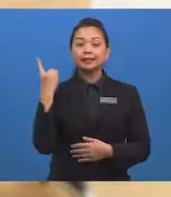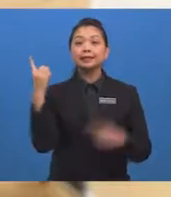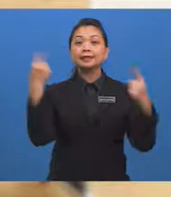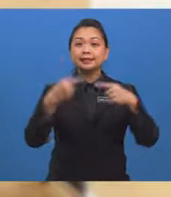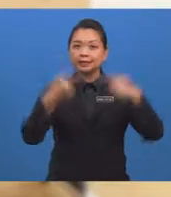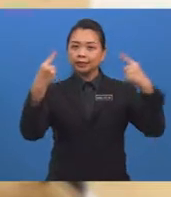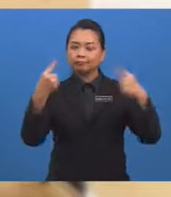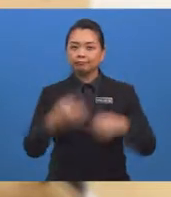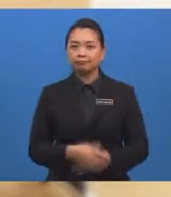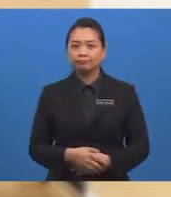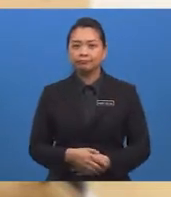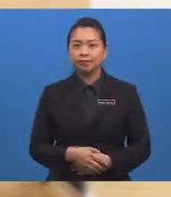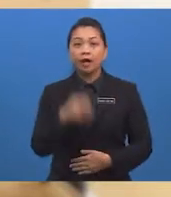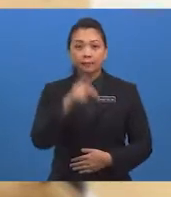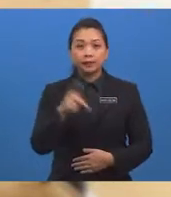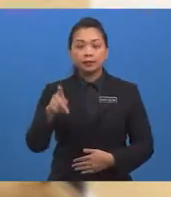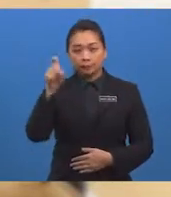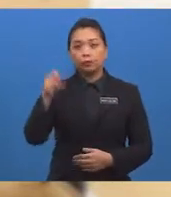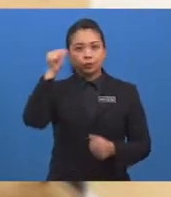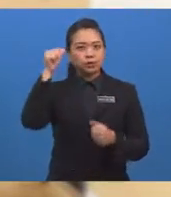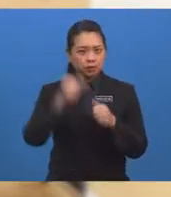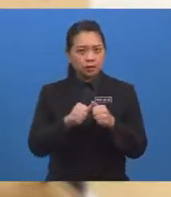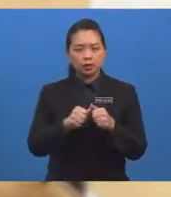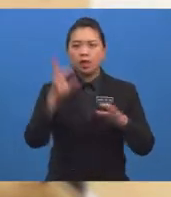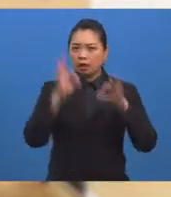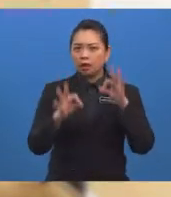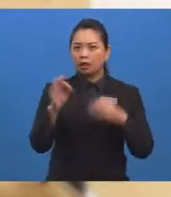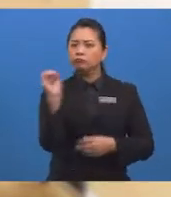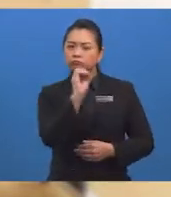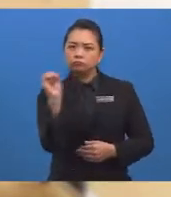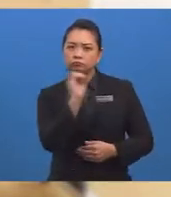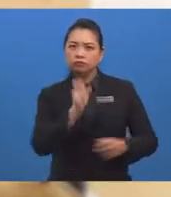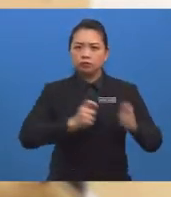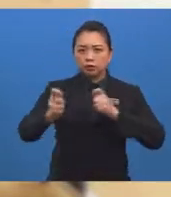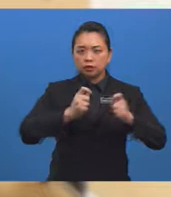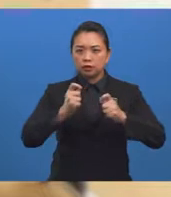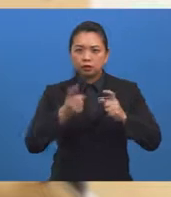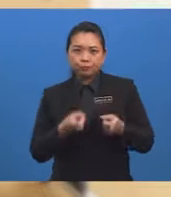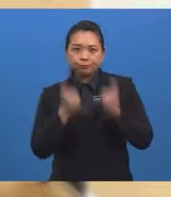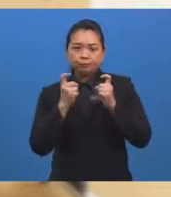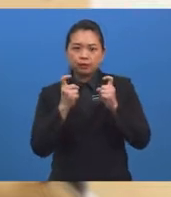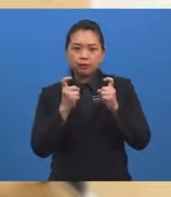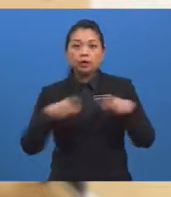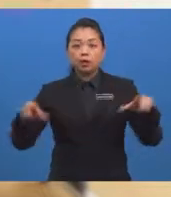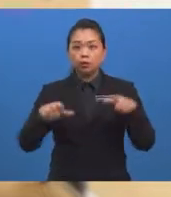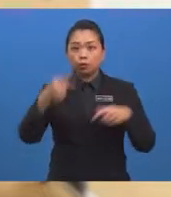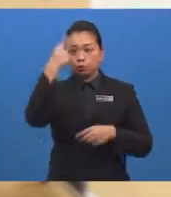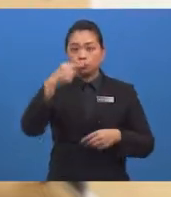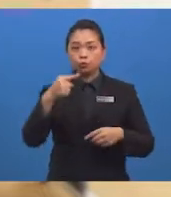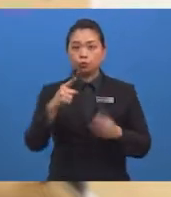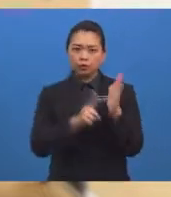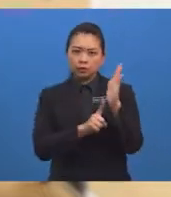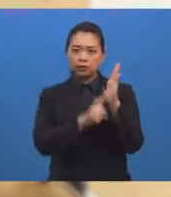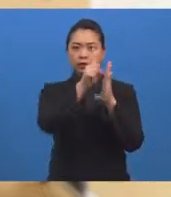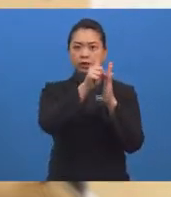sini, pelajar perlu ingat, sekiranya tiada tindakan segera dilakukan dalam meningkatkan